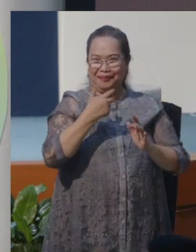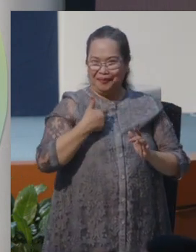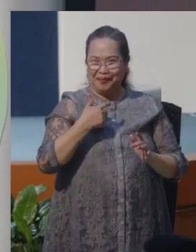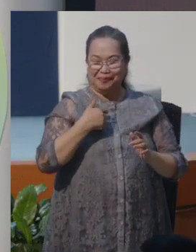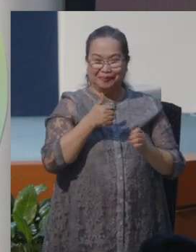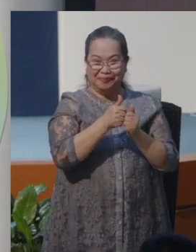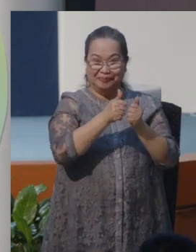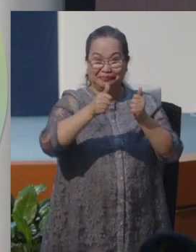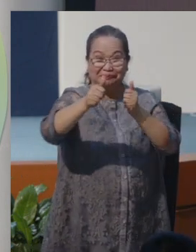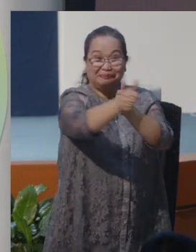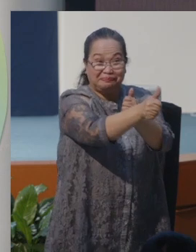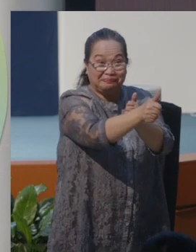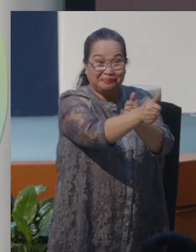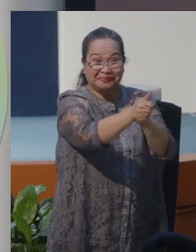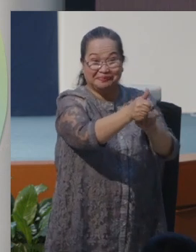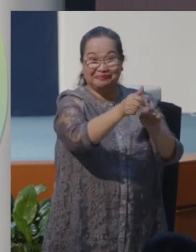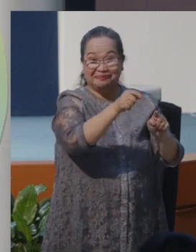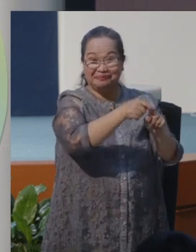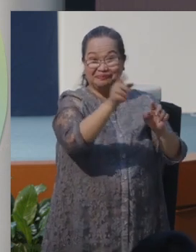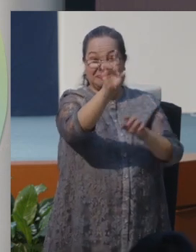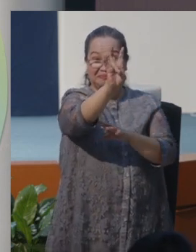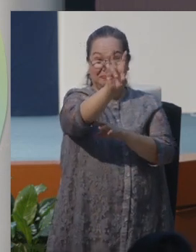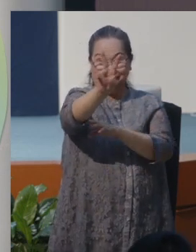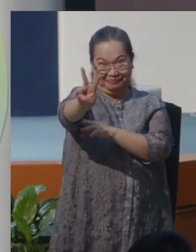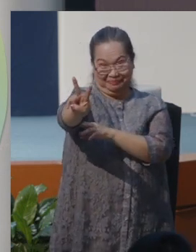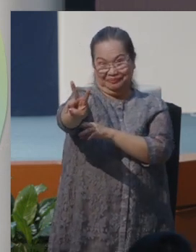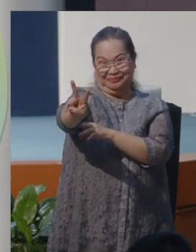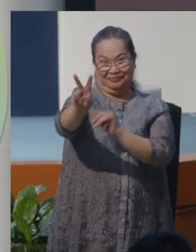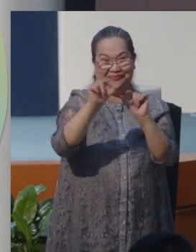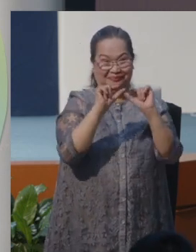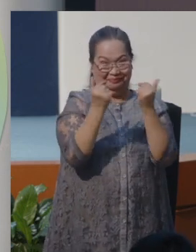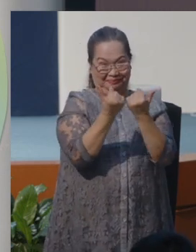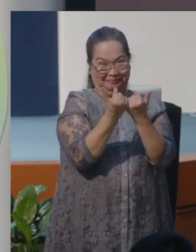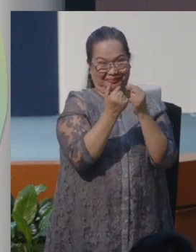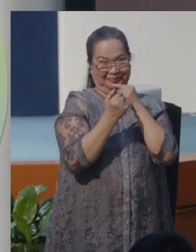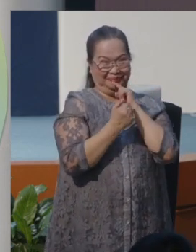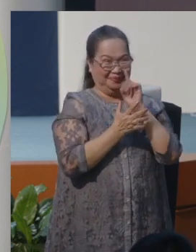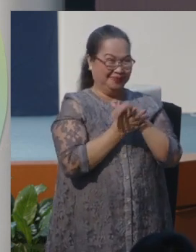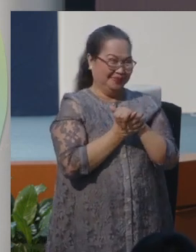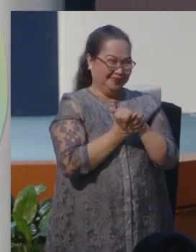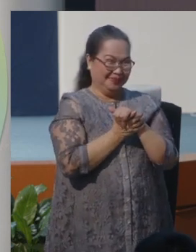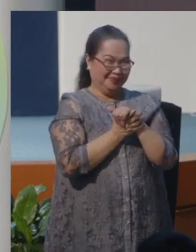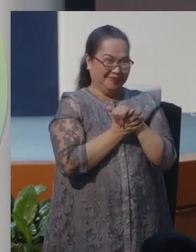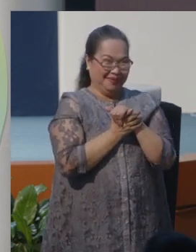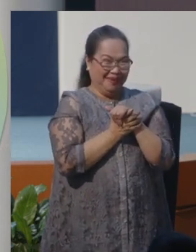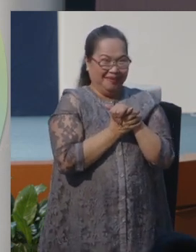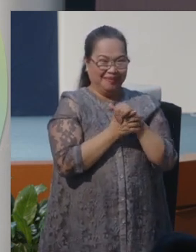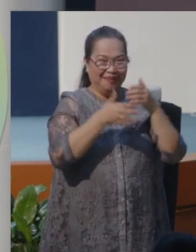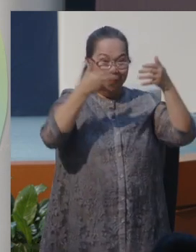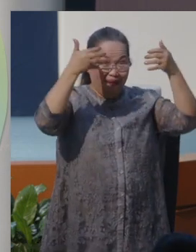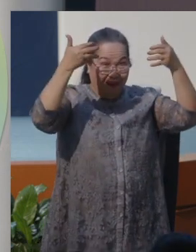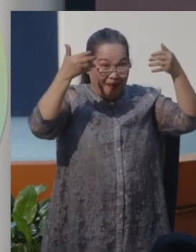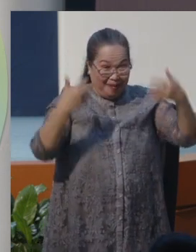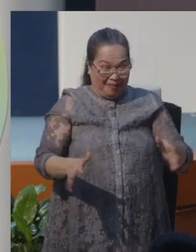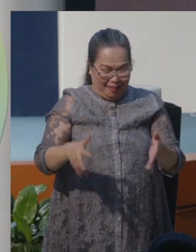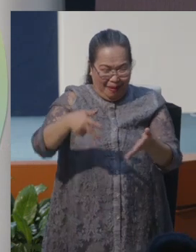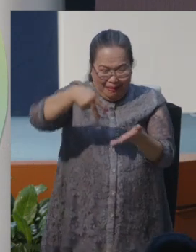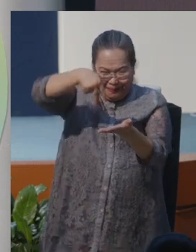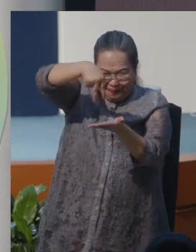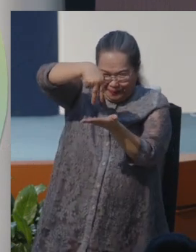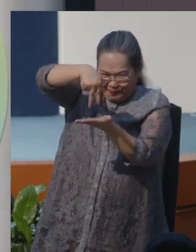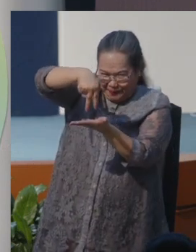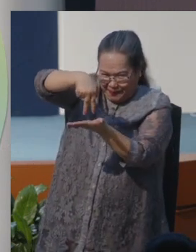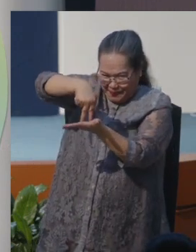siyang lead group. 72 po sila. Nung pagkatapos ng kanyang resurrection sa Acts chapter 1 sa